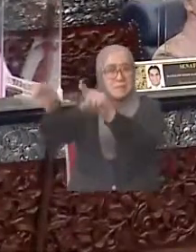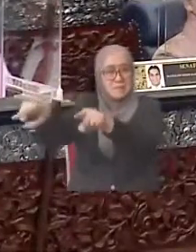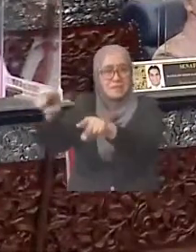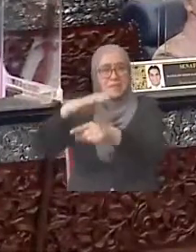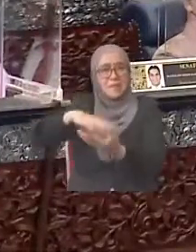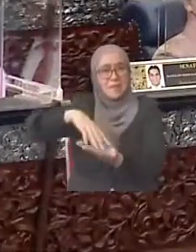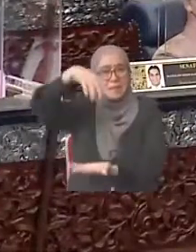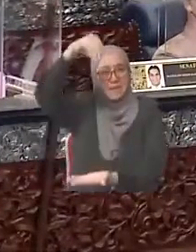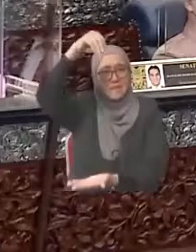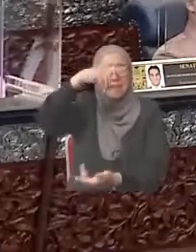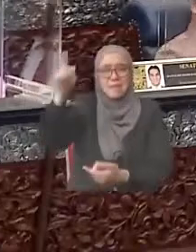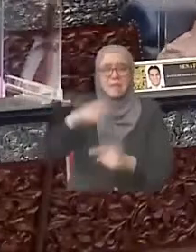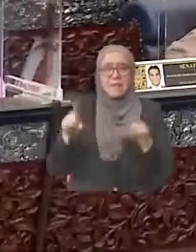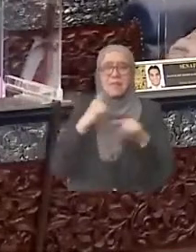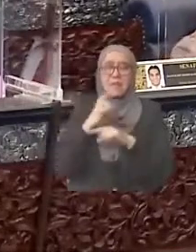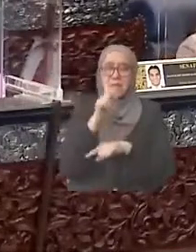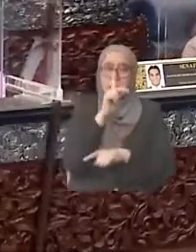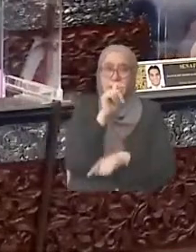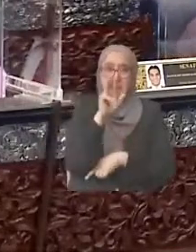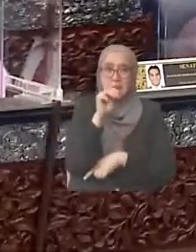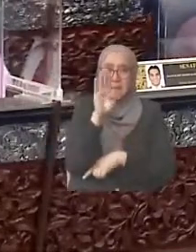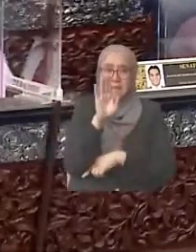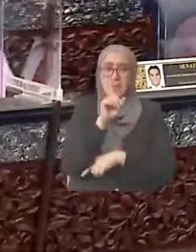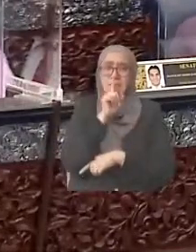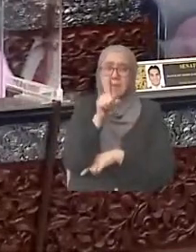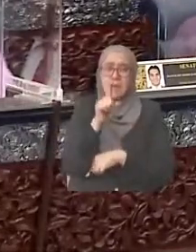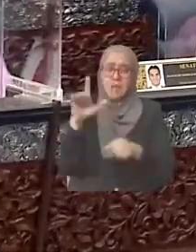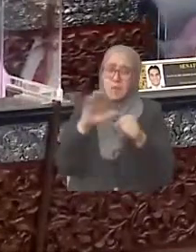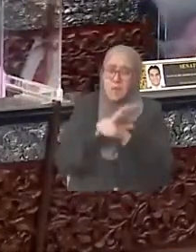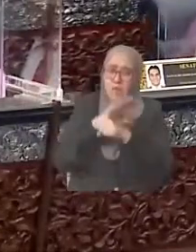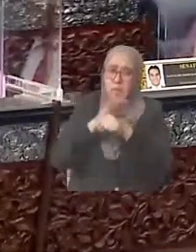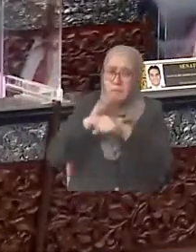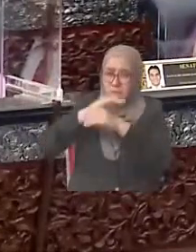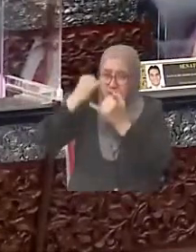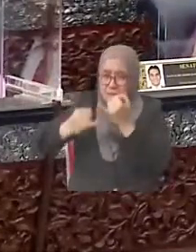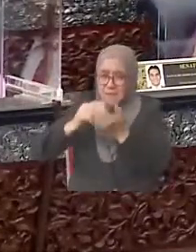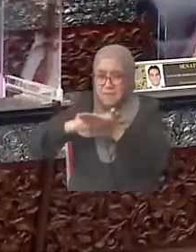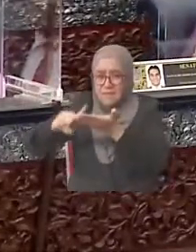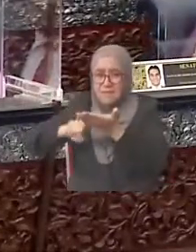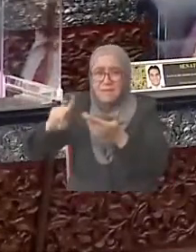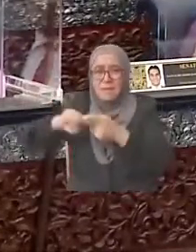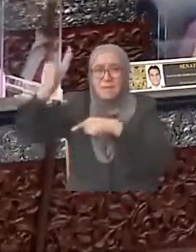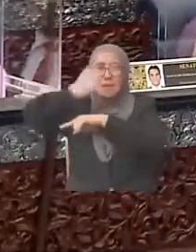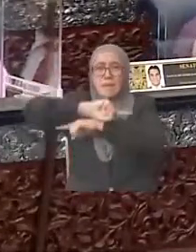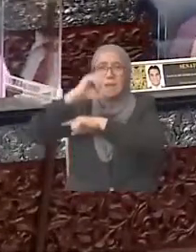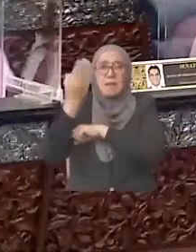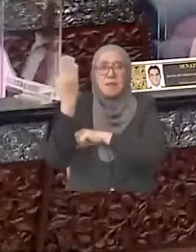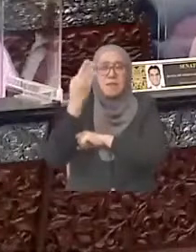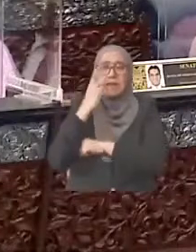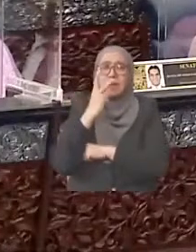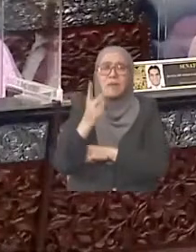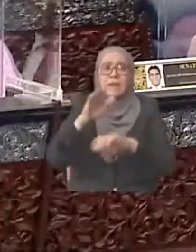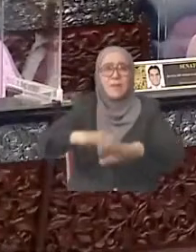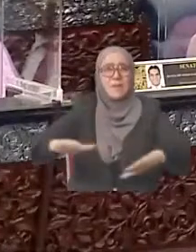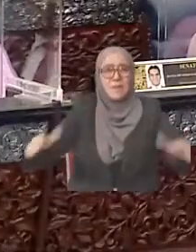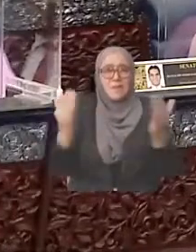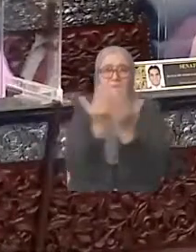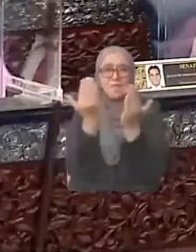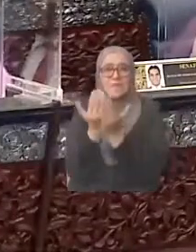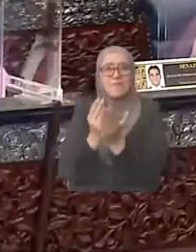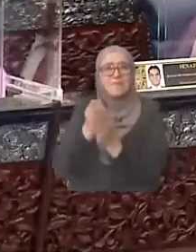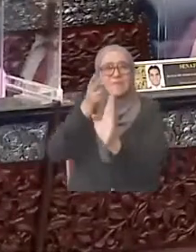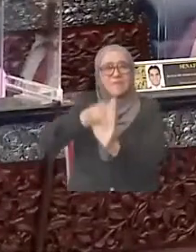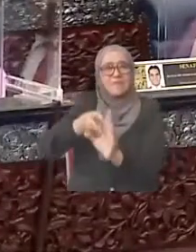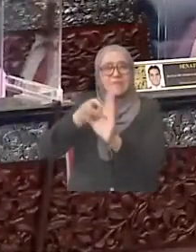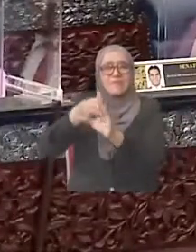GT MB semangnya sejak sepenuh pada ujung minggu pada hari-hari dia sirkuler kebanyakan penumpang merupakan guru disekolah mereka